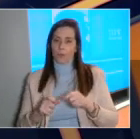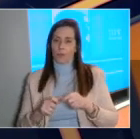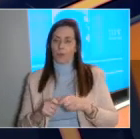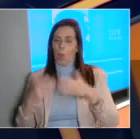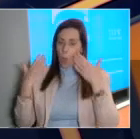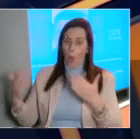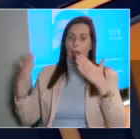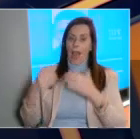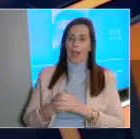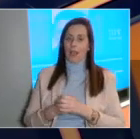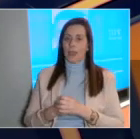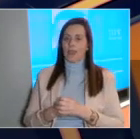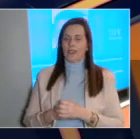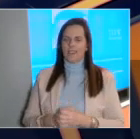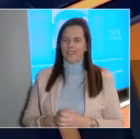לרבות...